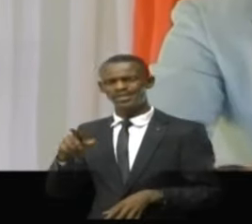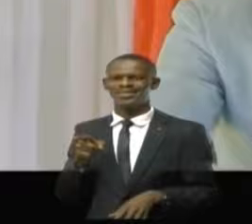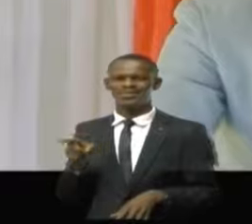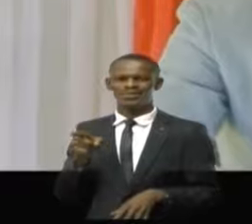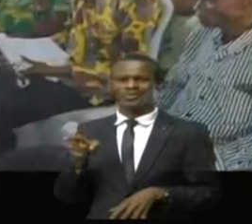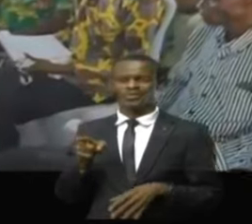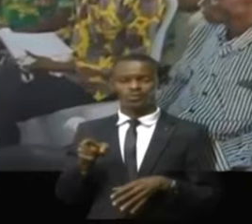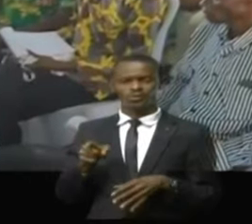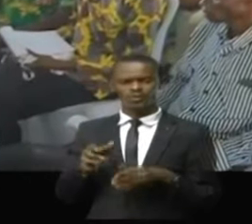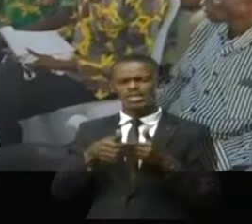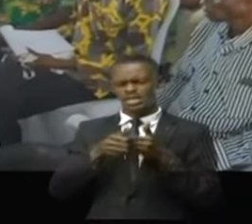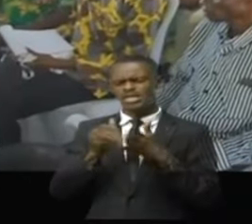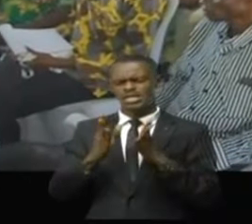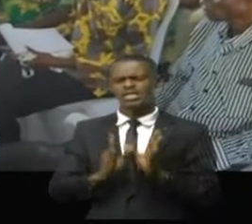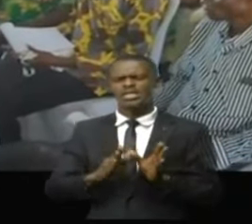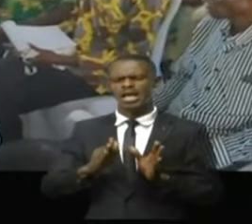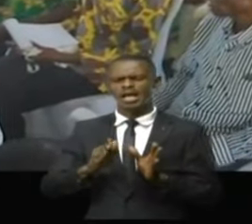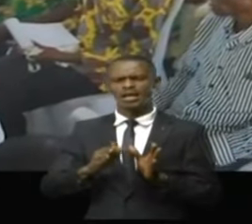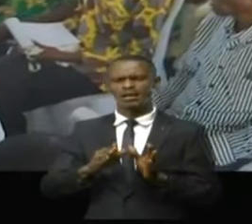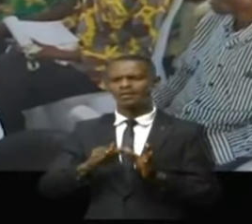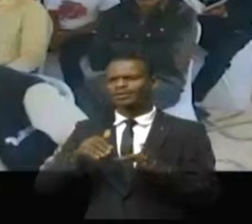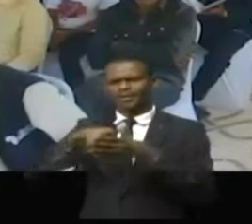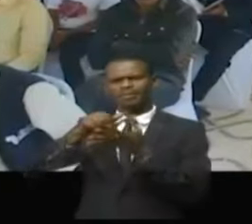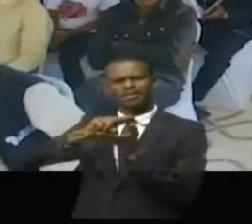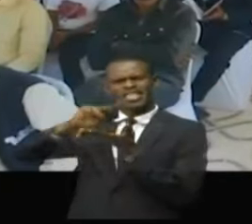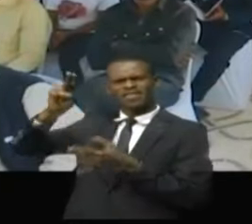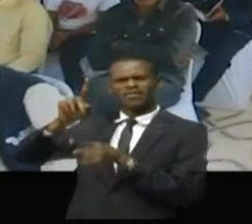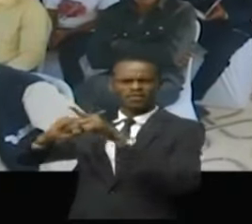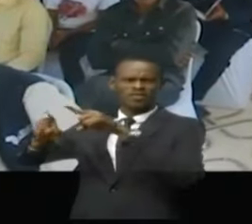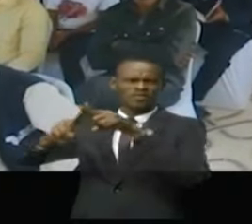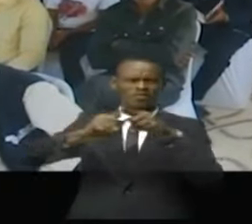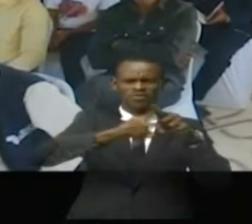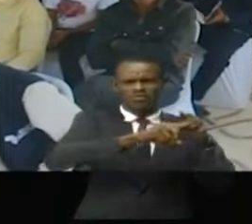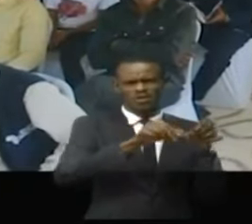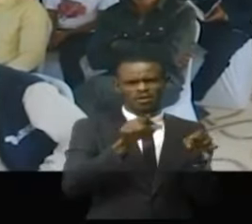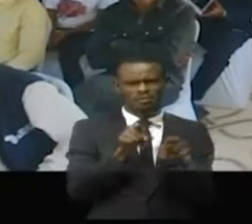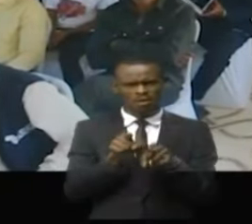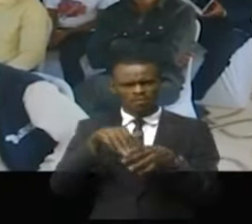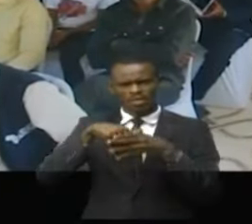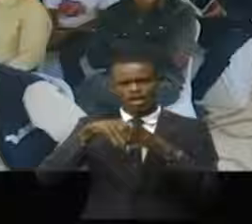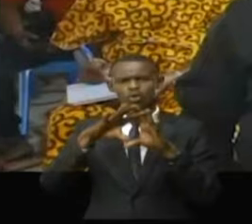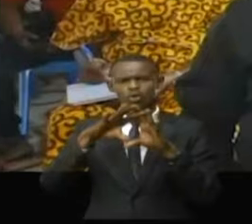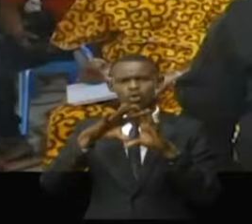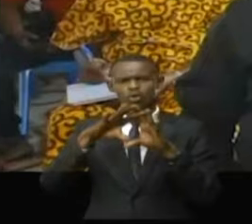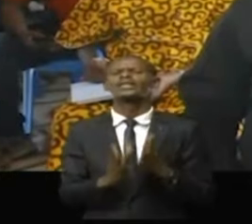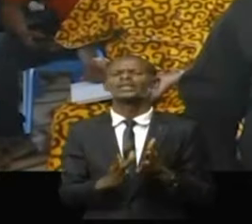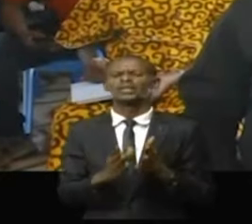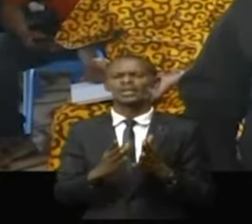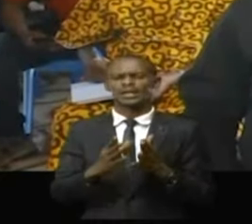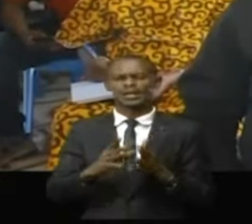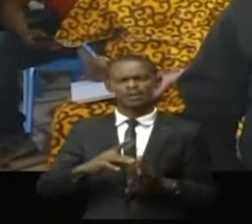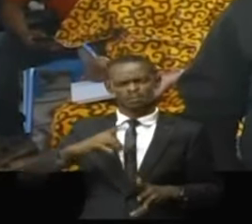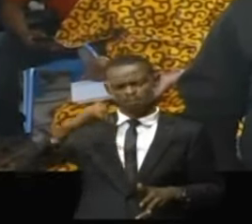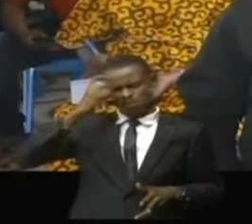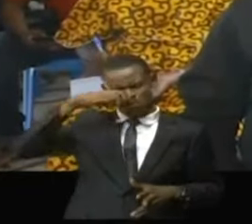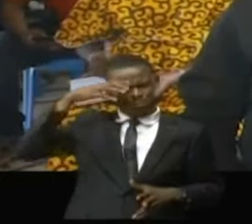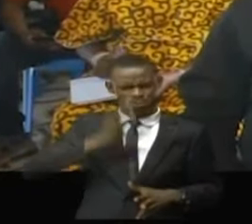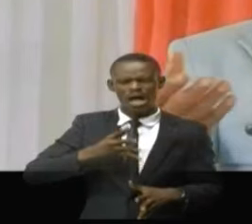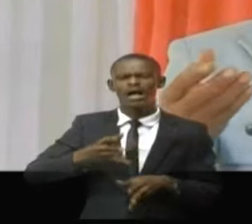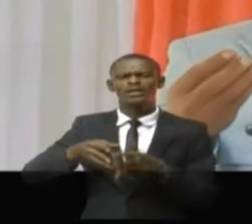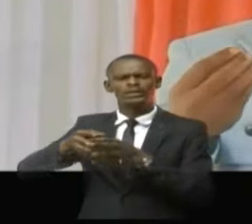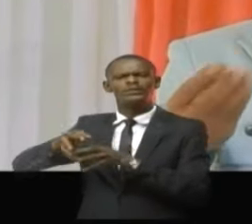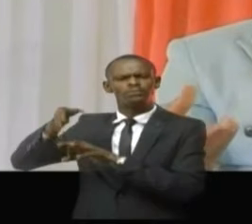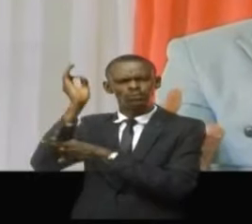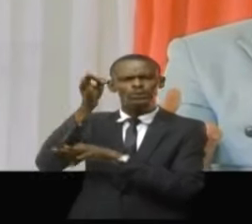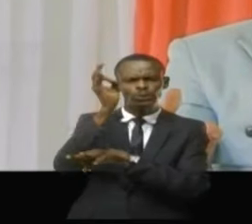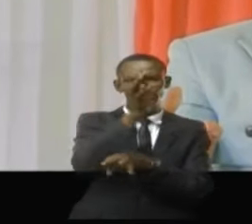notoire tant dans le domaine académique que dans le développement communautaire, a captivé l'audience. Sagesse et son expertise.